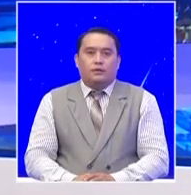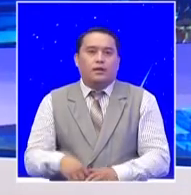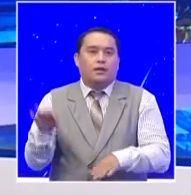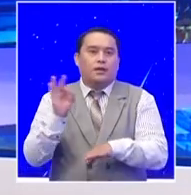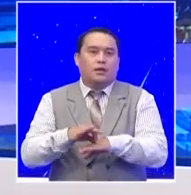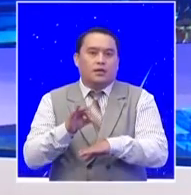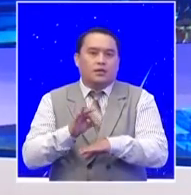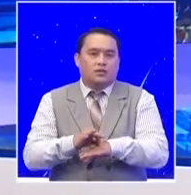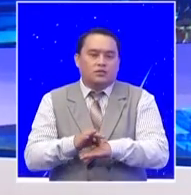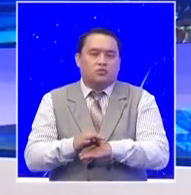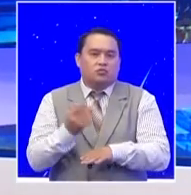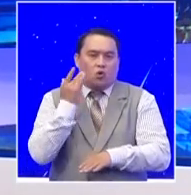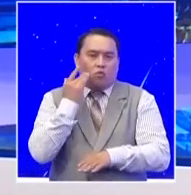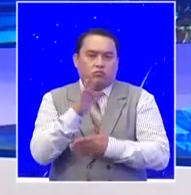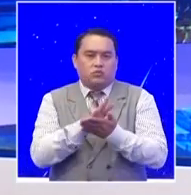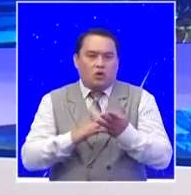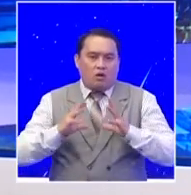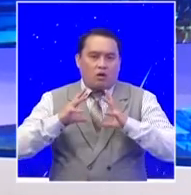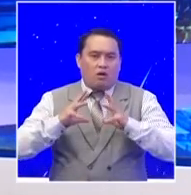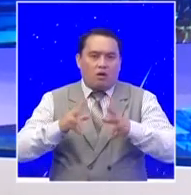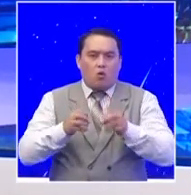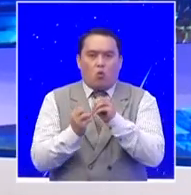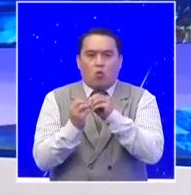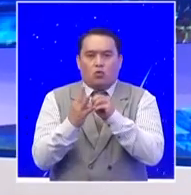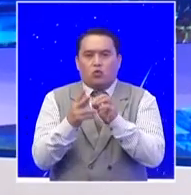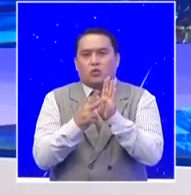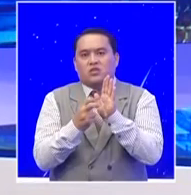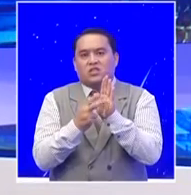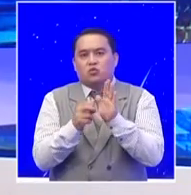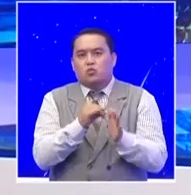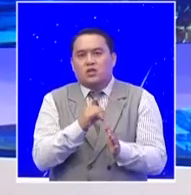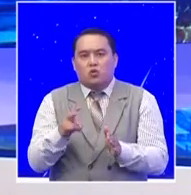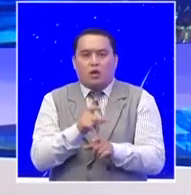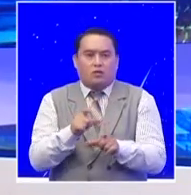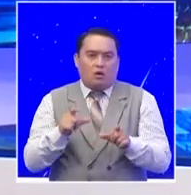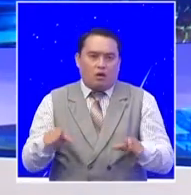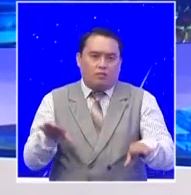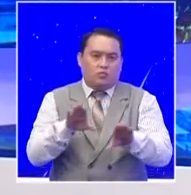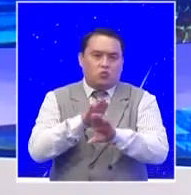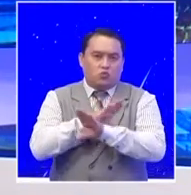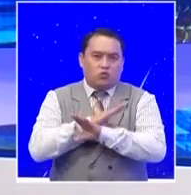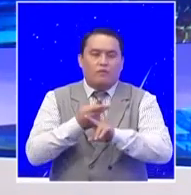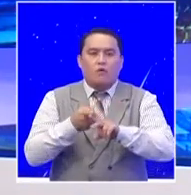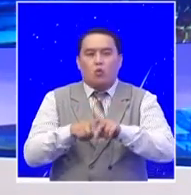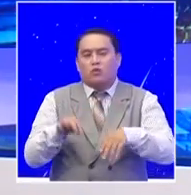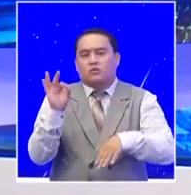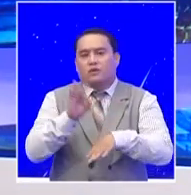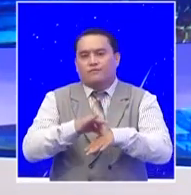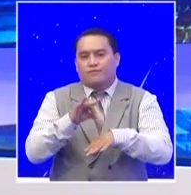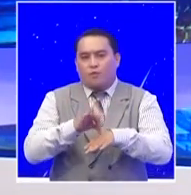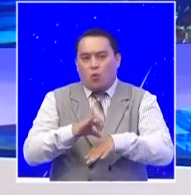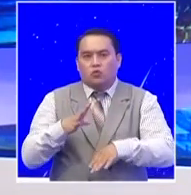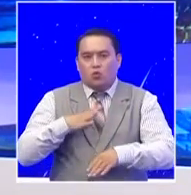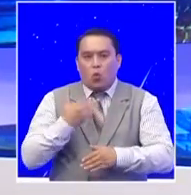Індет дес бермей тұр. Бүгінгі күнде әлемде 14 миллион 800 мың адам коронавирус жұқтырды. Дүниежүзілік денсаулық сақтау ұйымының мәліметі